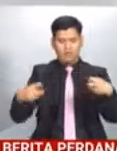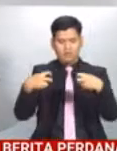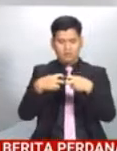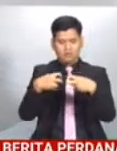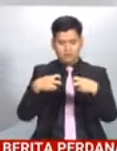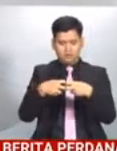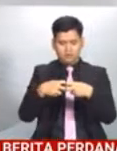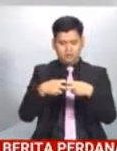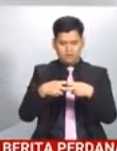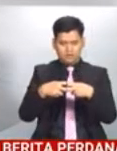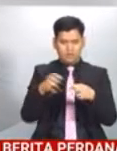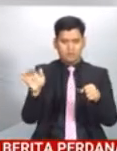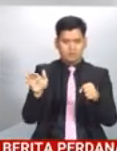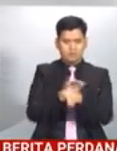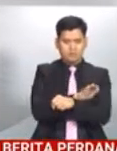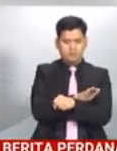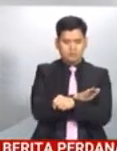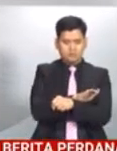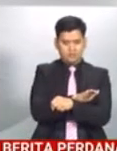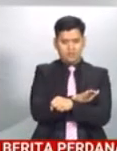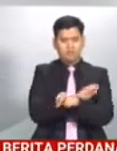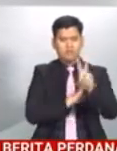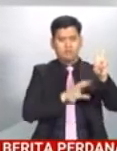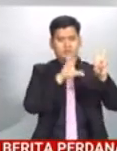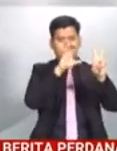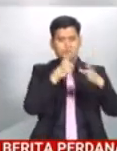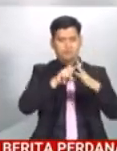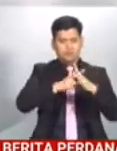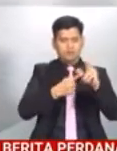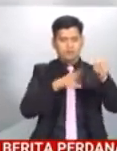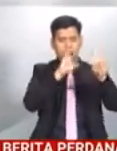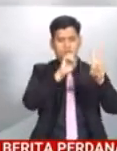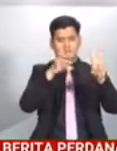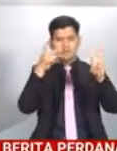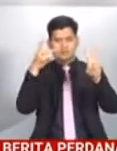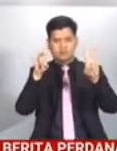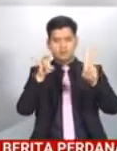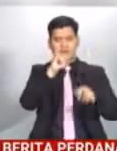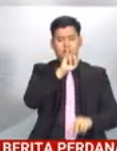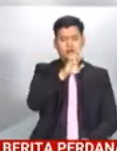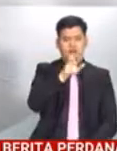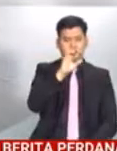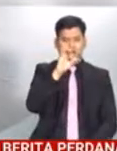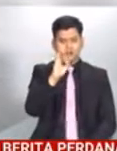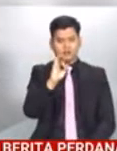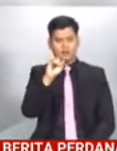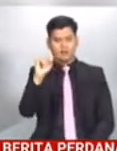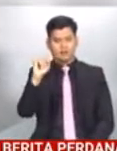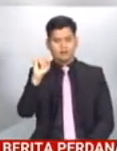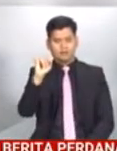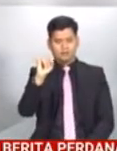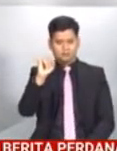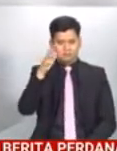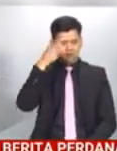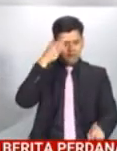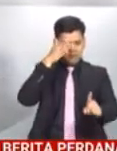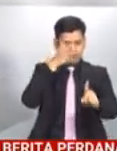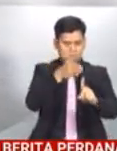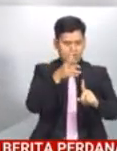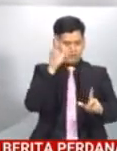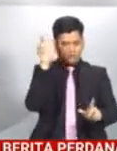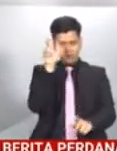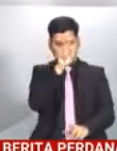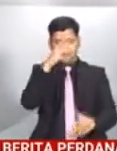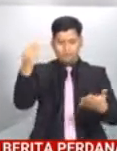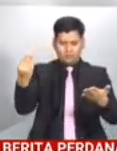sepenuhnya sejak 2017 penggunaan teknologi RFID itu selaras dengan matlamat kerajaan memodenkan sistem pembayaran